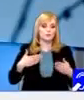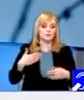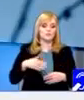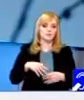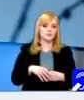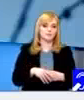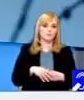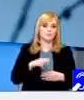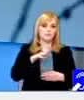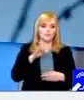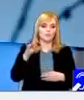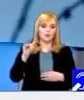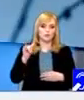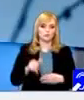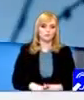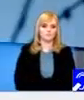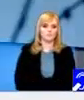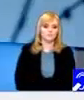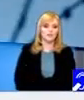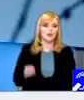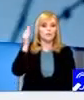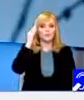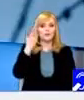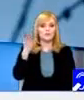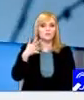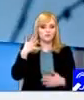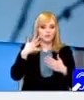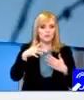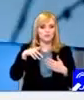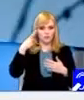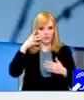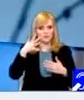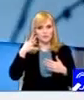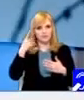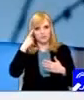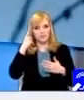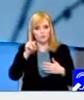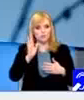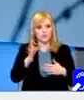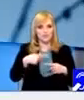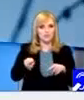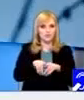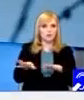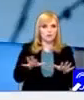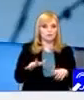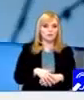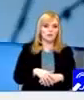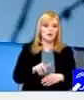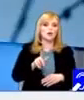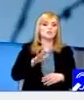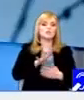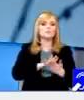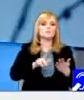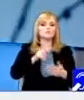domnule Fruntașu! Bună seara! În opinia dumneavoastră, era previzibilă o astfel de acțiune diplomatică comună și cum credeți că va